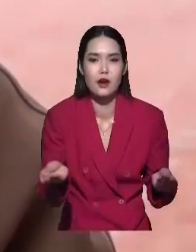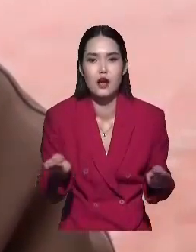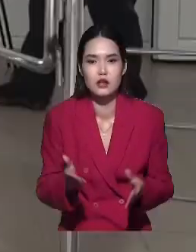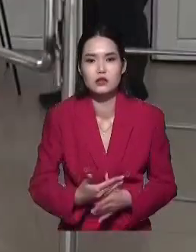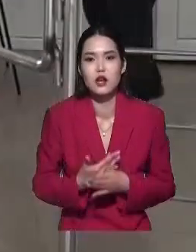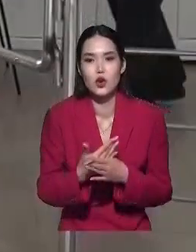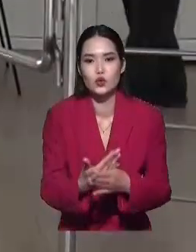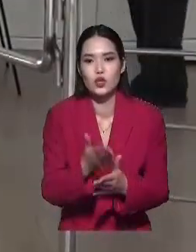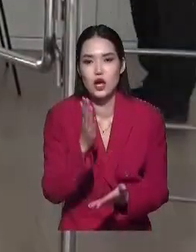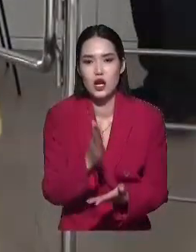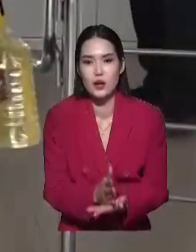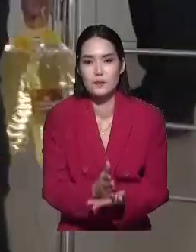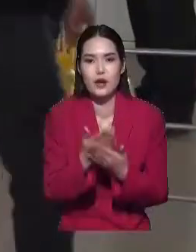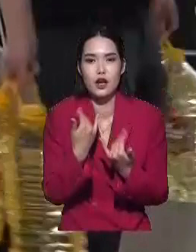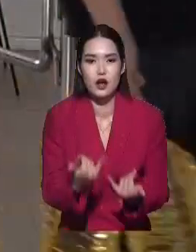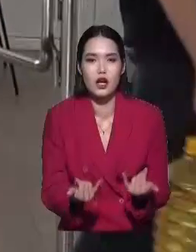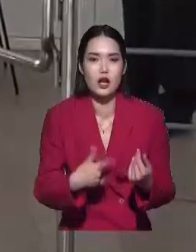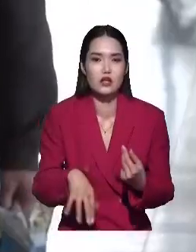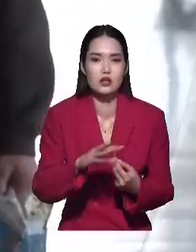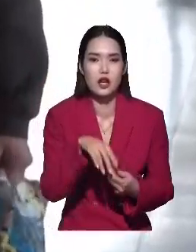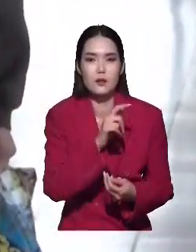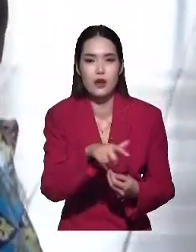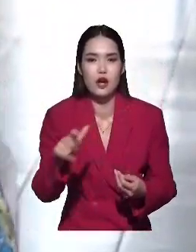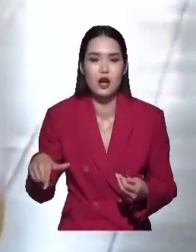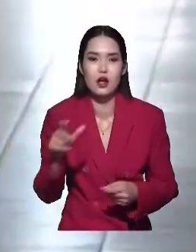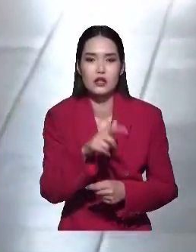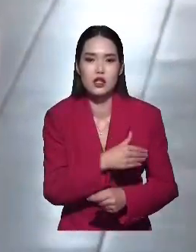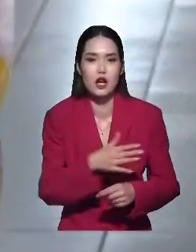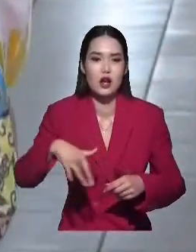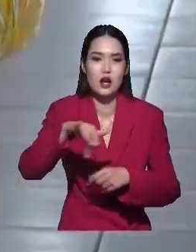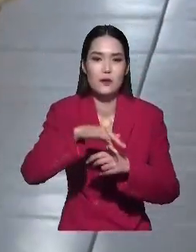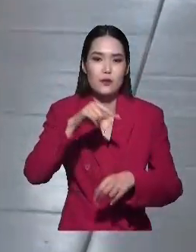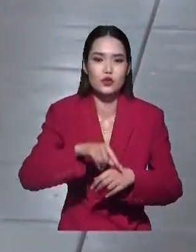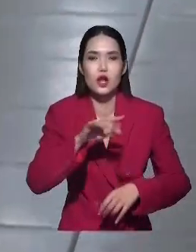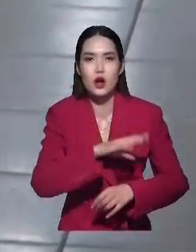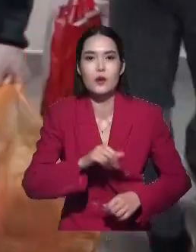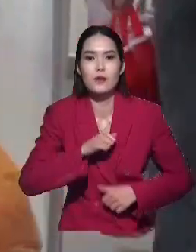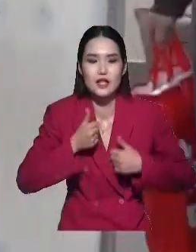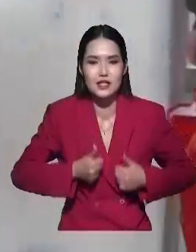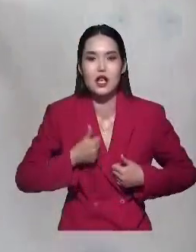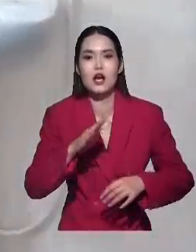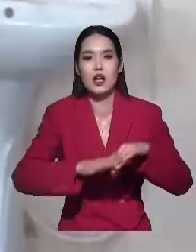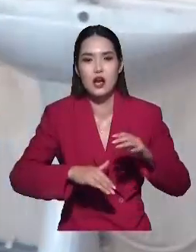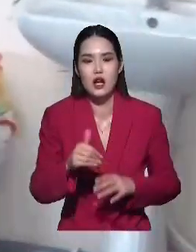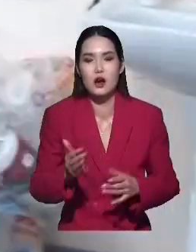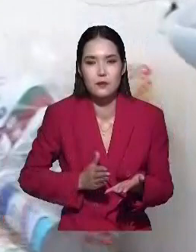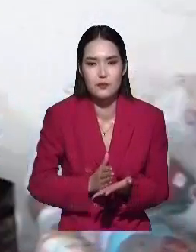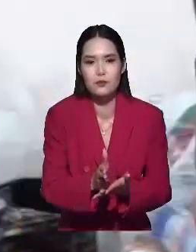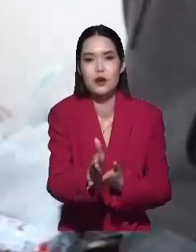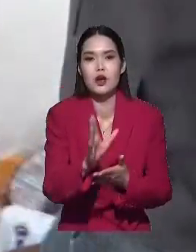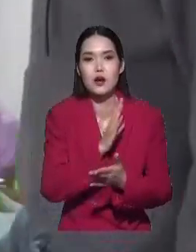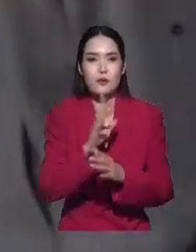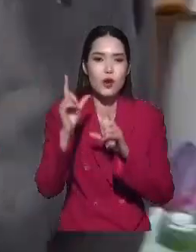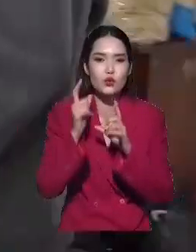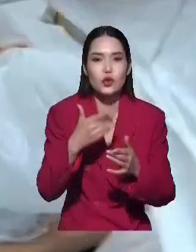көмектесіп жүр. Елбасына күн туғанда елдің қалталы азаматтары мен қала тұрғындары қолынан келген көмекті аяп жатқан жоқ. Кәсіпкерлер жүк көлік